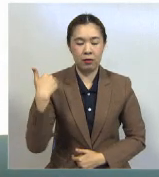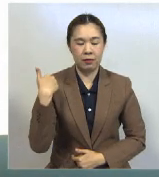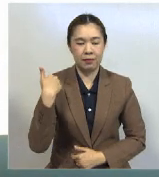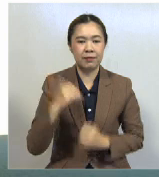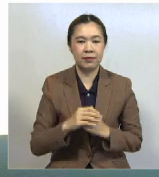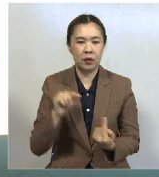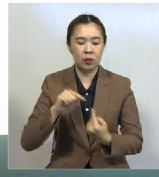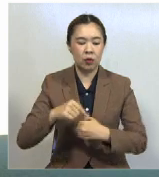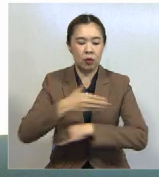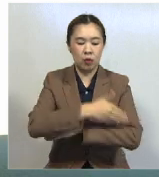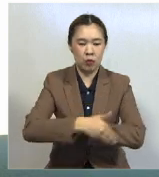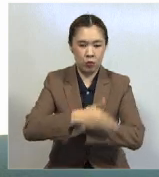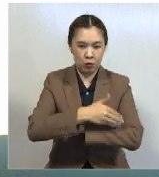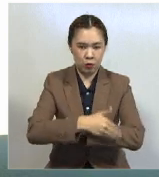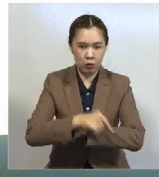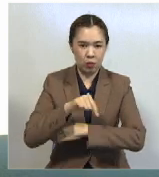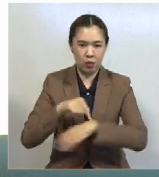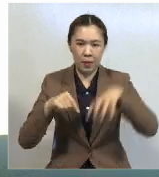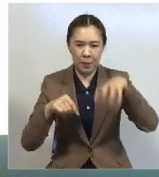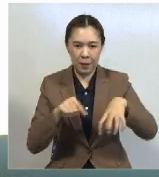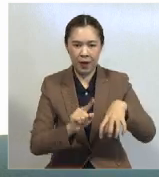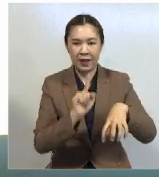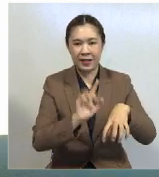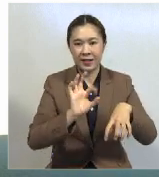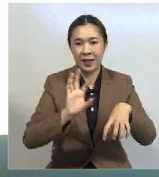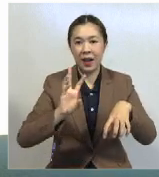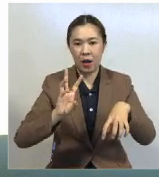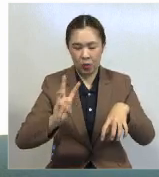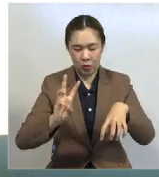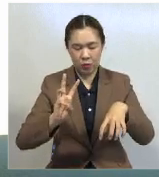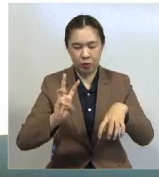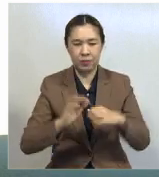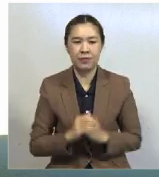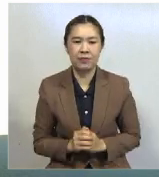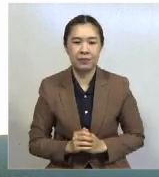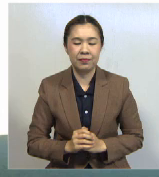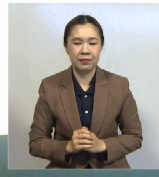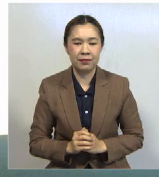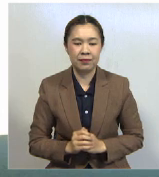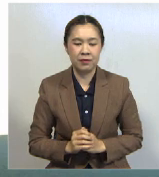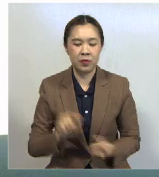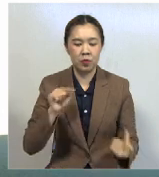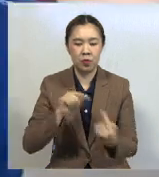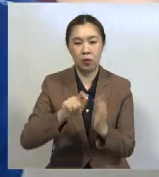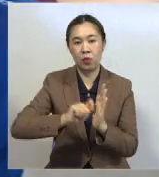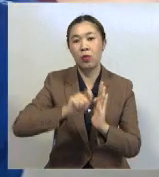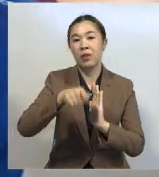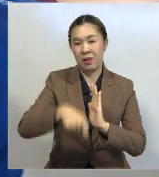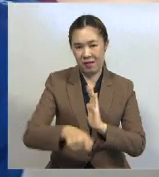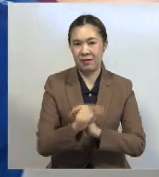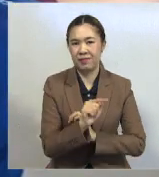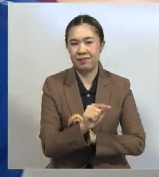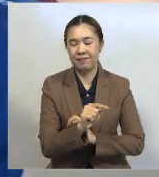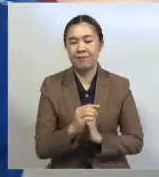ได้ที่สถานีคลองขนานจิต196บ้านซับม่วงตำบลจันทึกอำเภอปากช่องจังหวัดนครราชสีมา